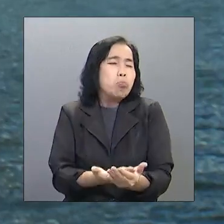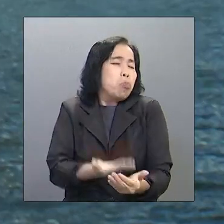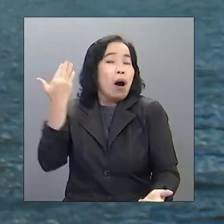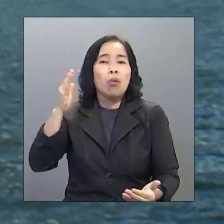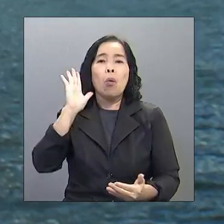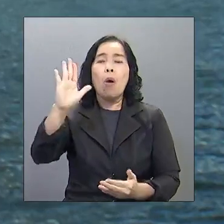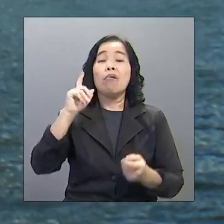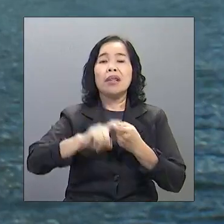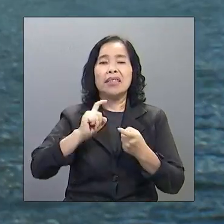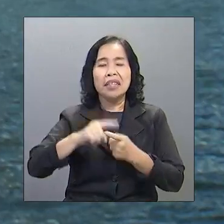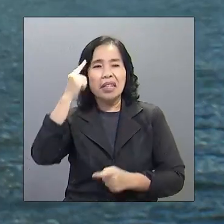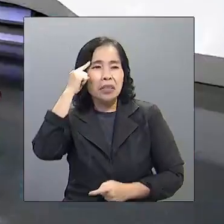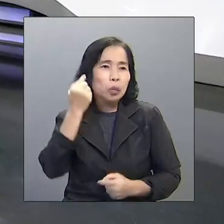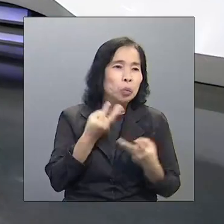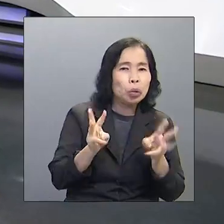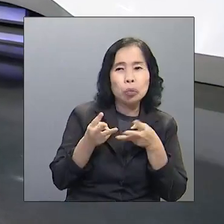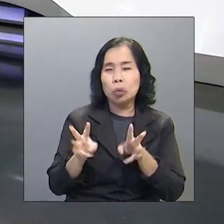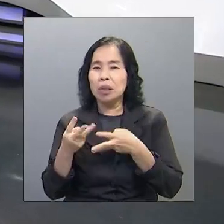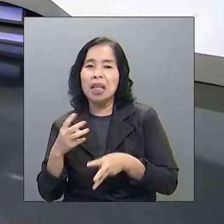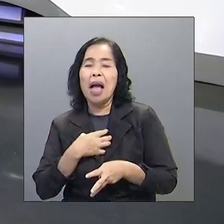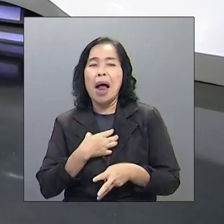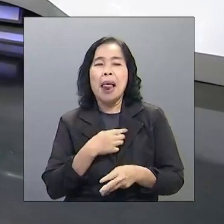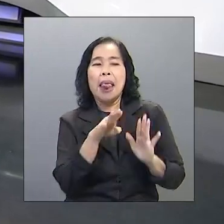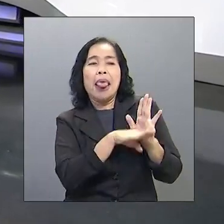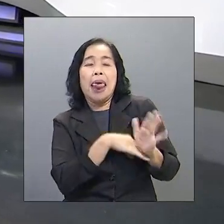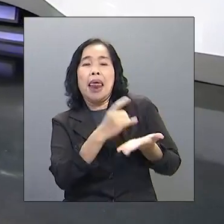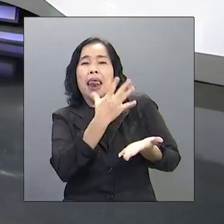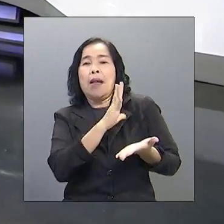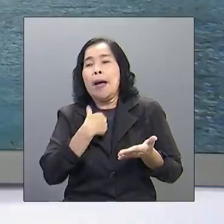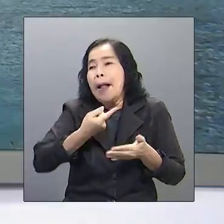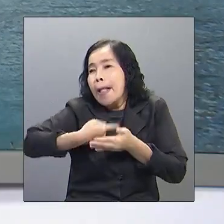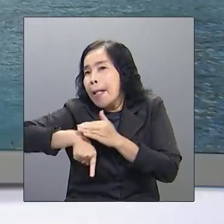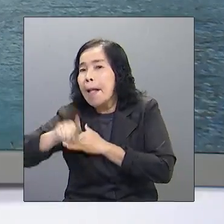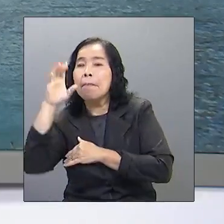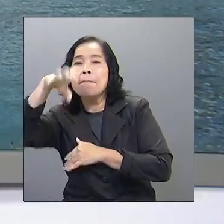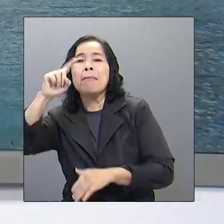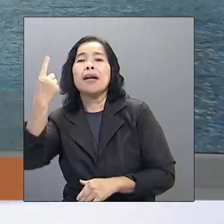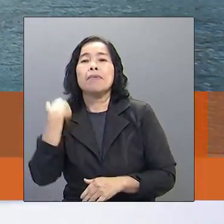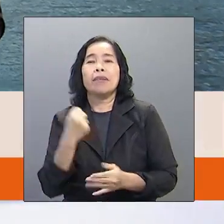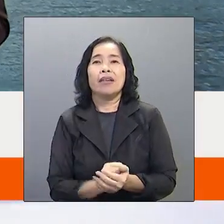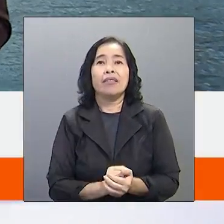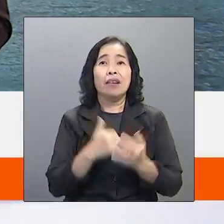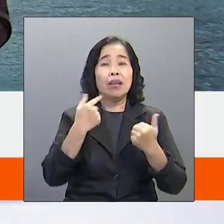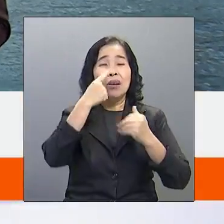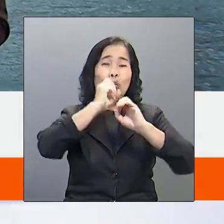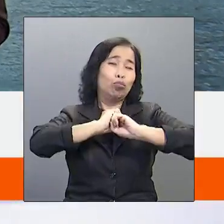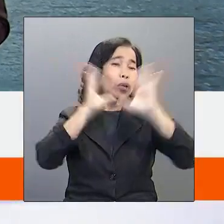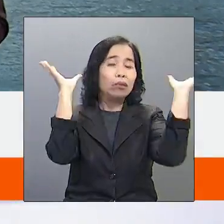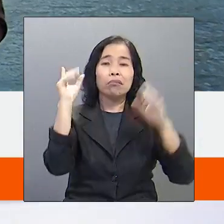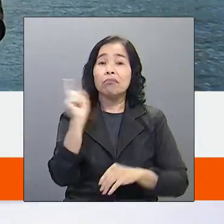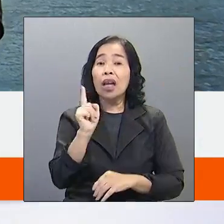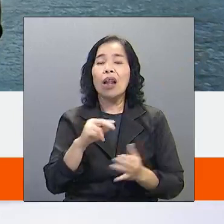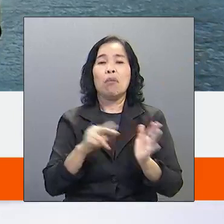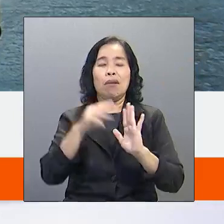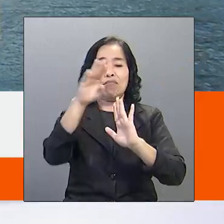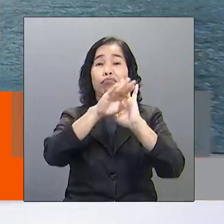ก็มองหาช่องทาง ๆ ในการหบเลี่ยงมาตรการความบาทเหล่านั้นค่ะคผชมครับ ภาพทเหนได้ชัดเจนที่สุดในการบงคบ